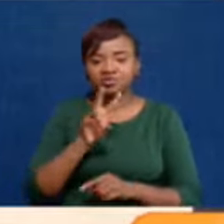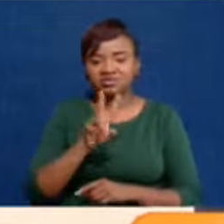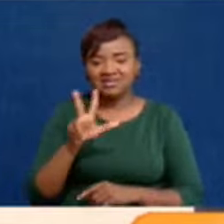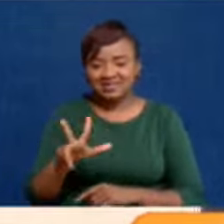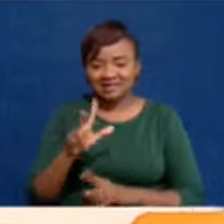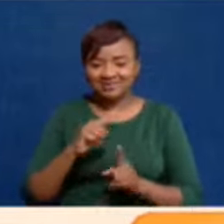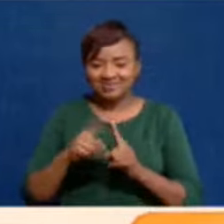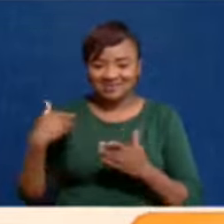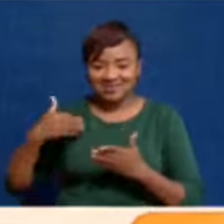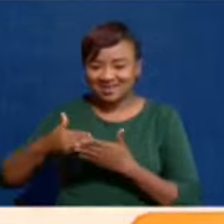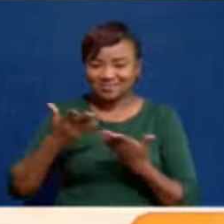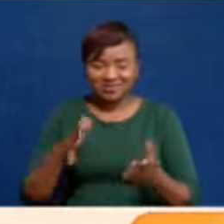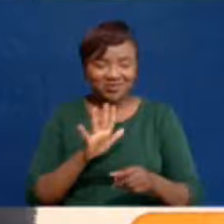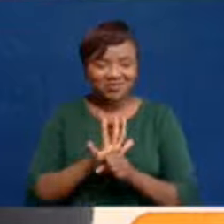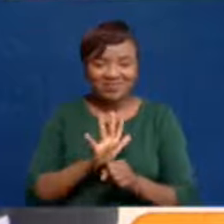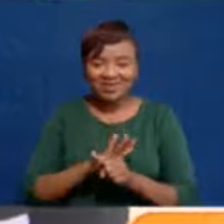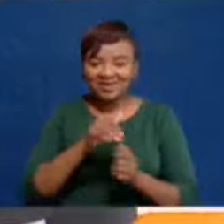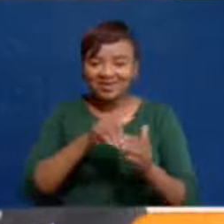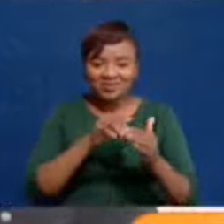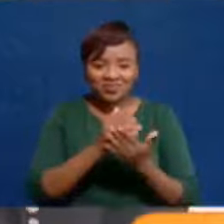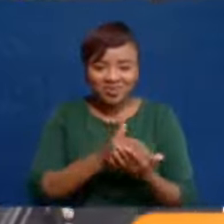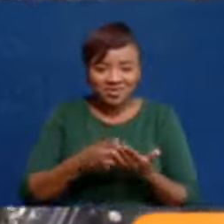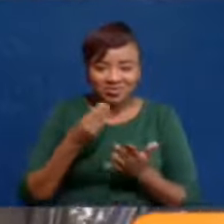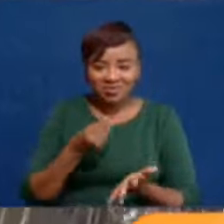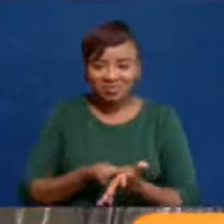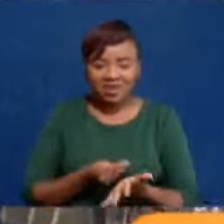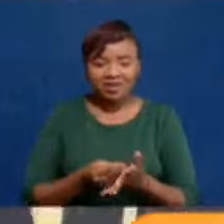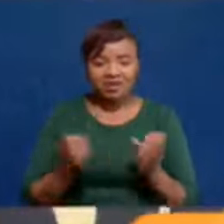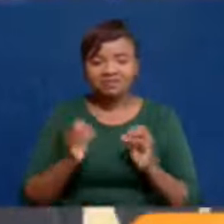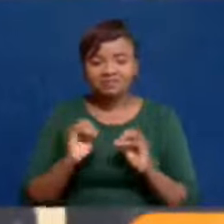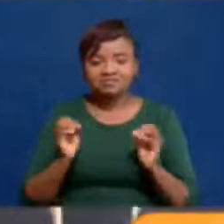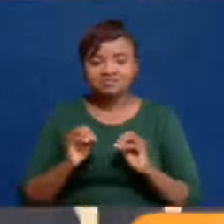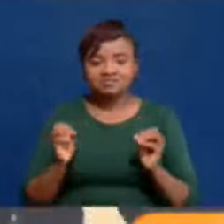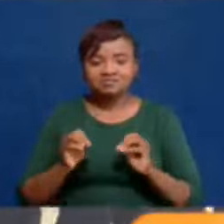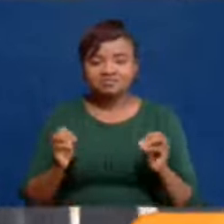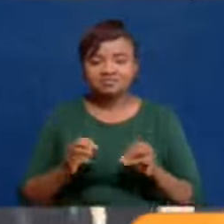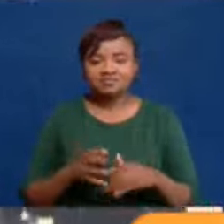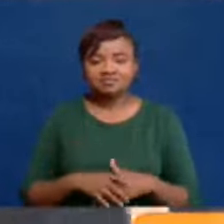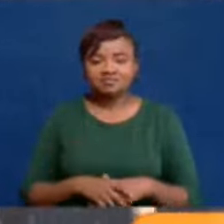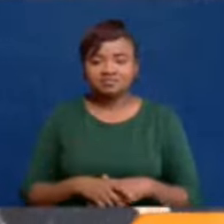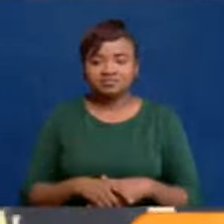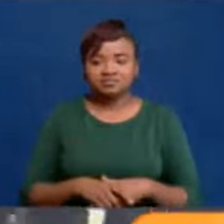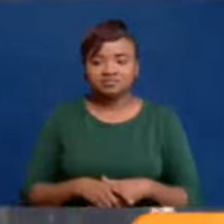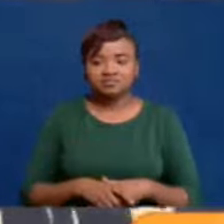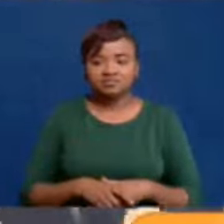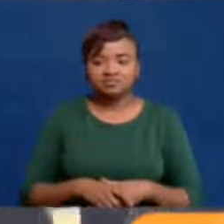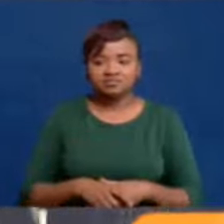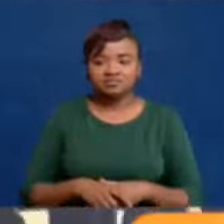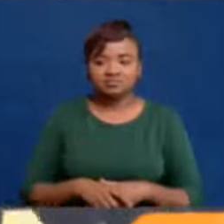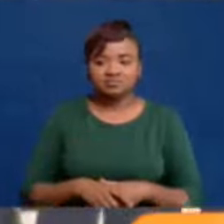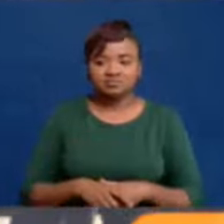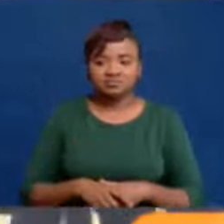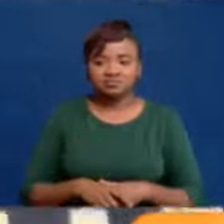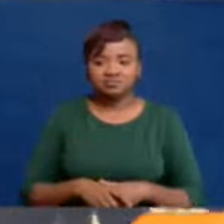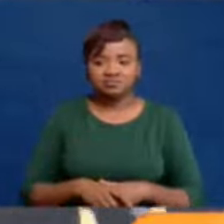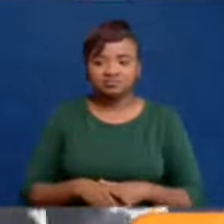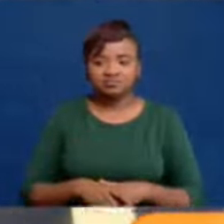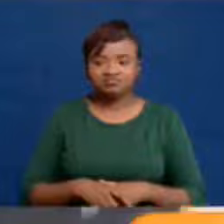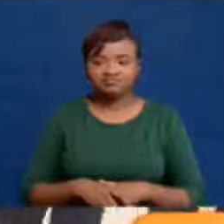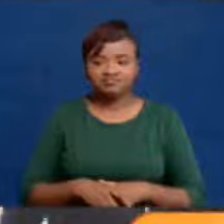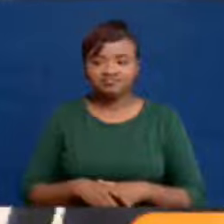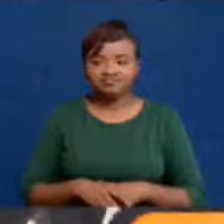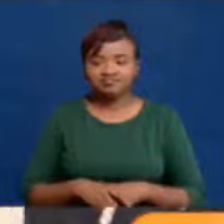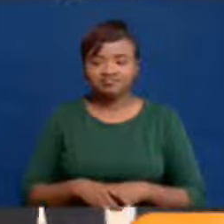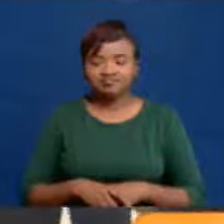Ila kufika sasa, wengi wao haswa wale ambao hupokea mishahara kupitia akaunti za chama cha ushirika cha polisi hawajaweza